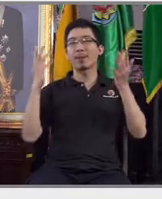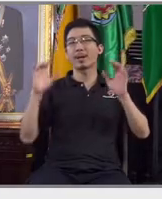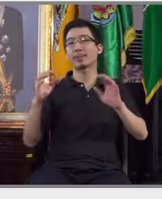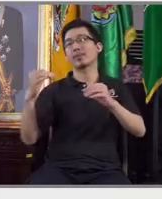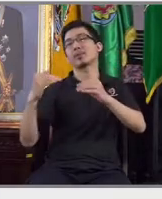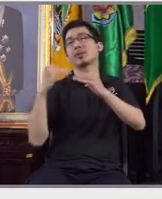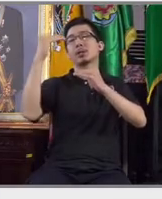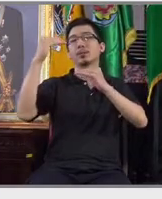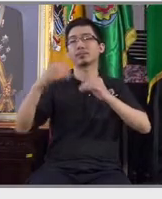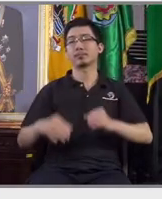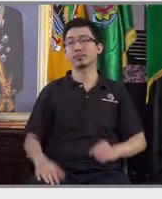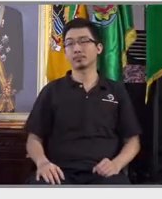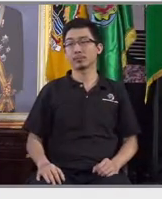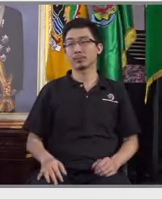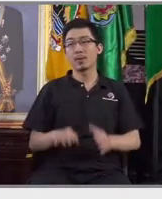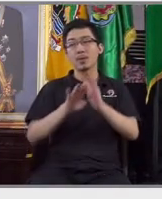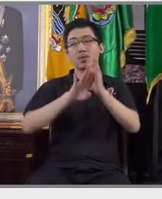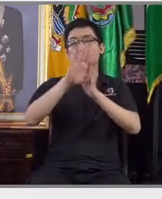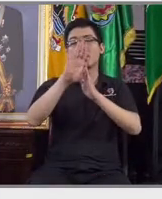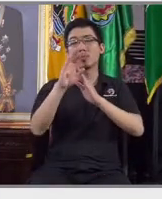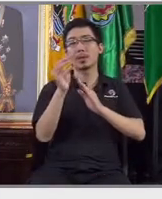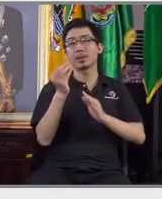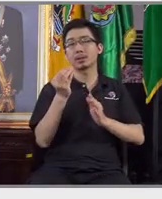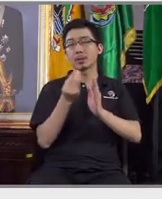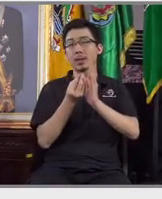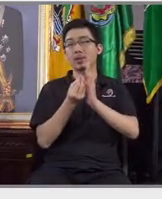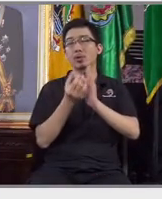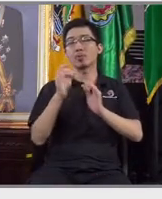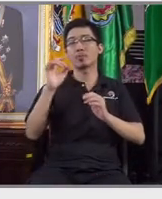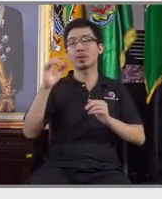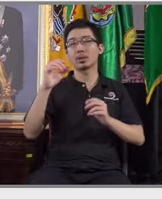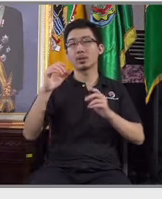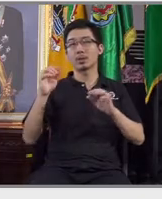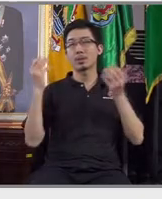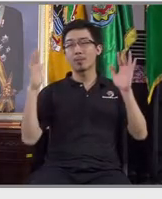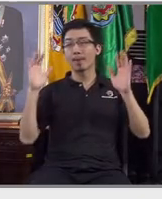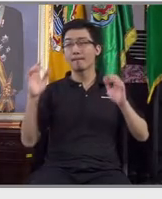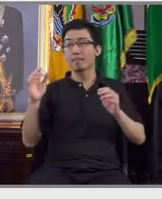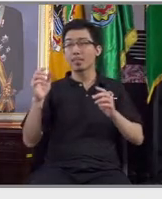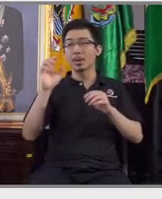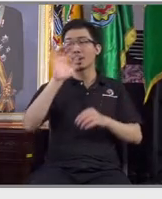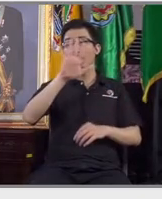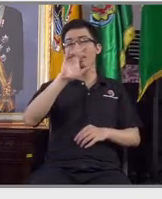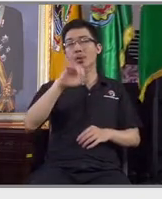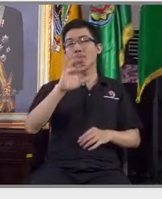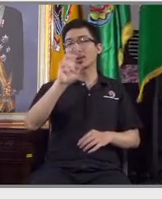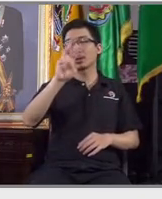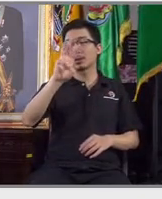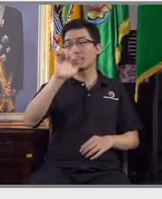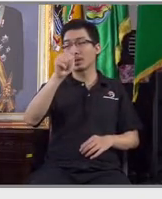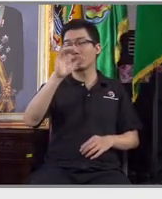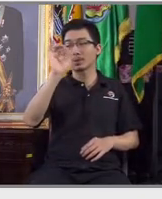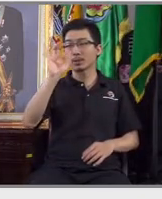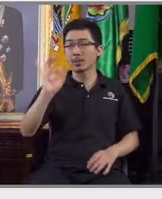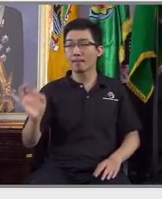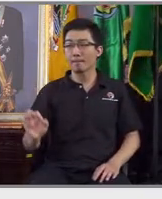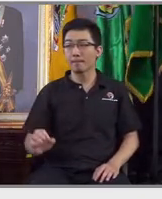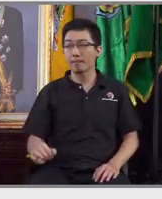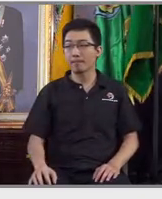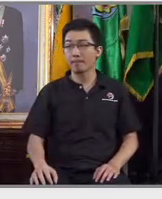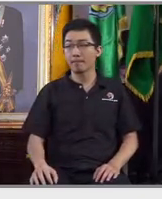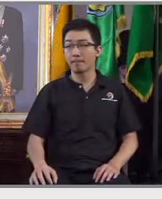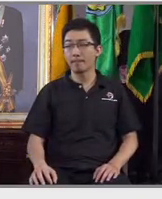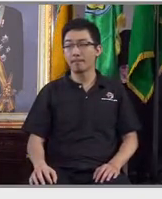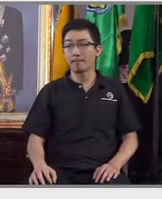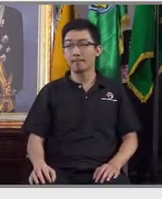Demak 5,36%. IPM dan IPG Kabupaten Demak